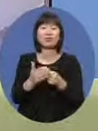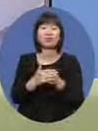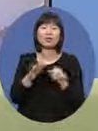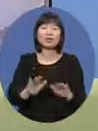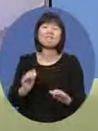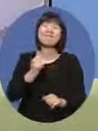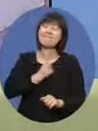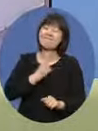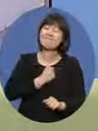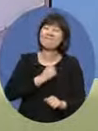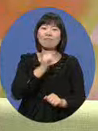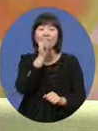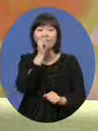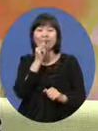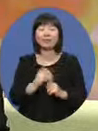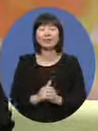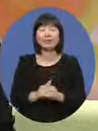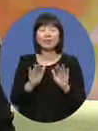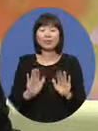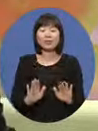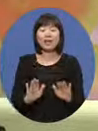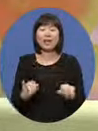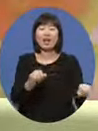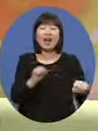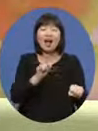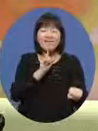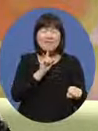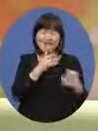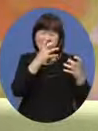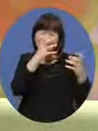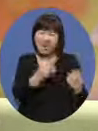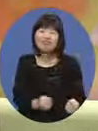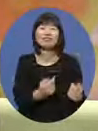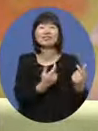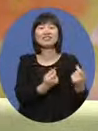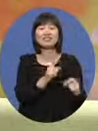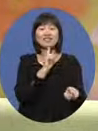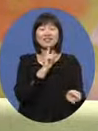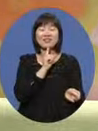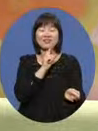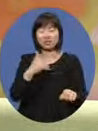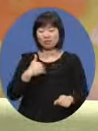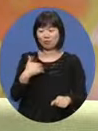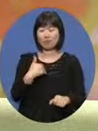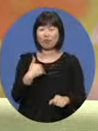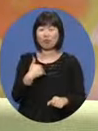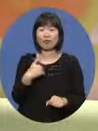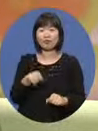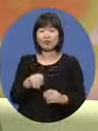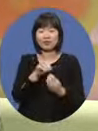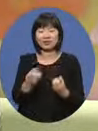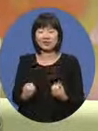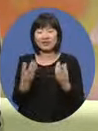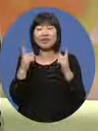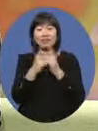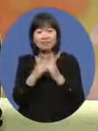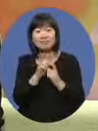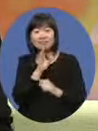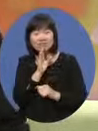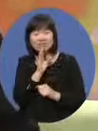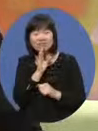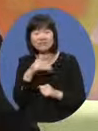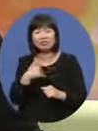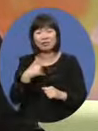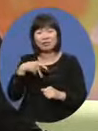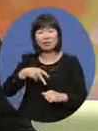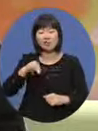좀 원통한데요. 그러게요. 네. 오늘 할 말 정말 많으실 것 같아요. 이정 선생님. 네. 사실 저는 근데 이 명절 얘기를 하게 되면